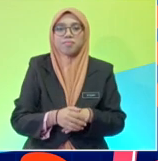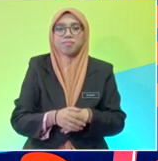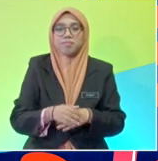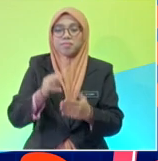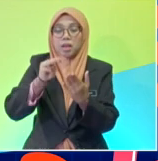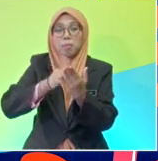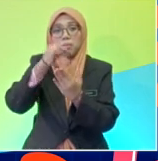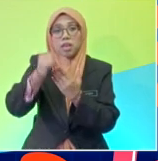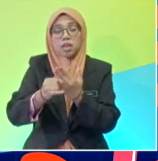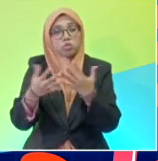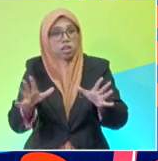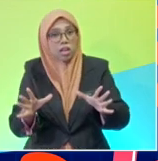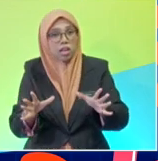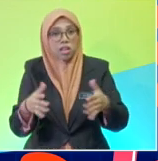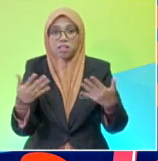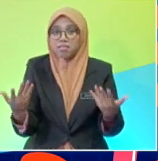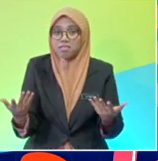Februari, March, April,